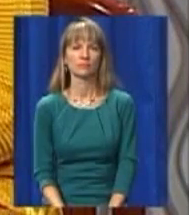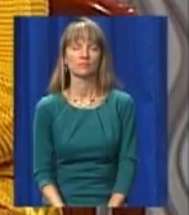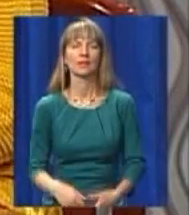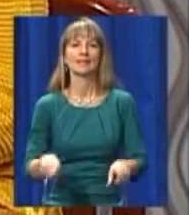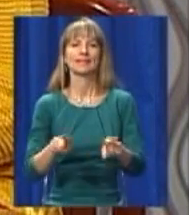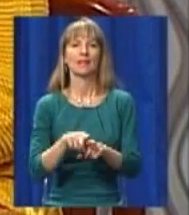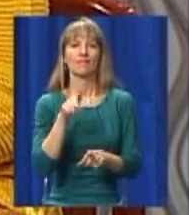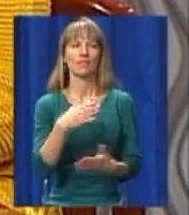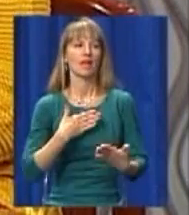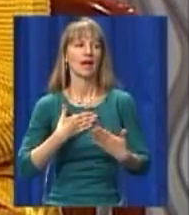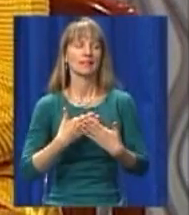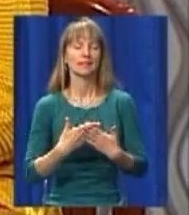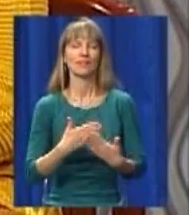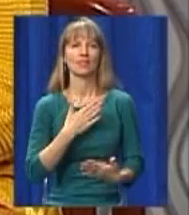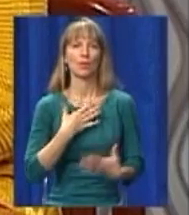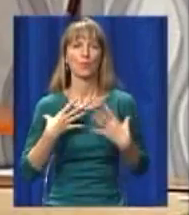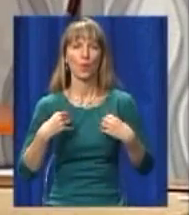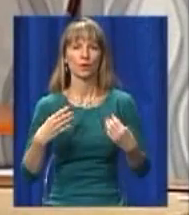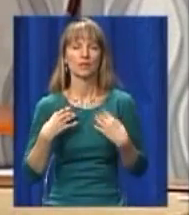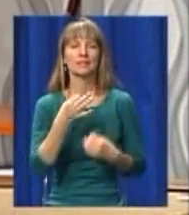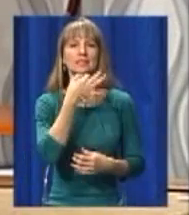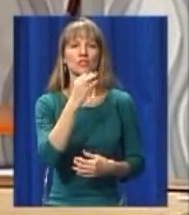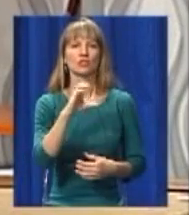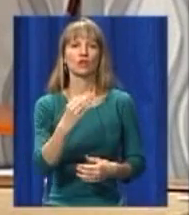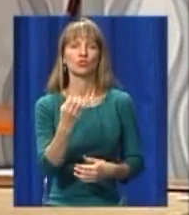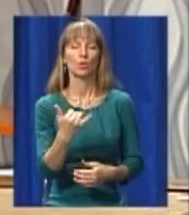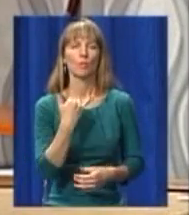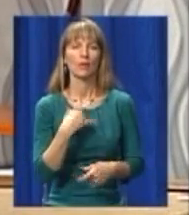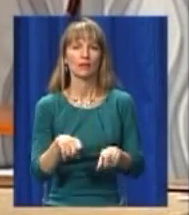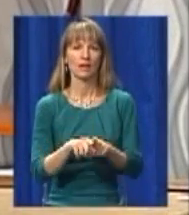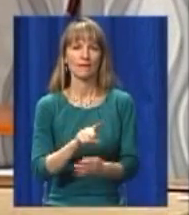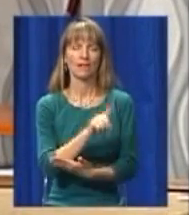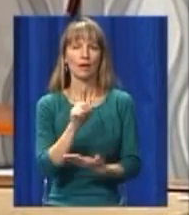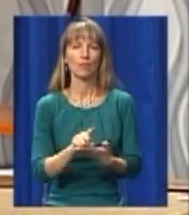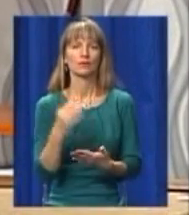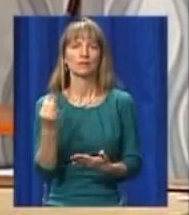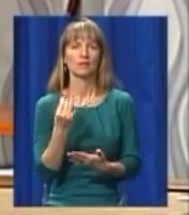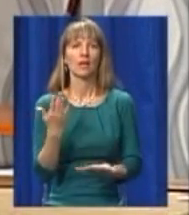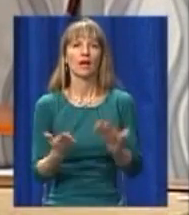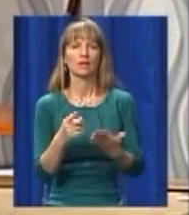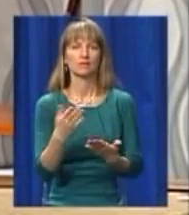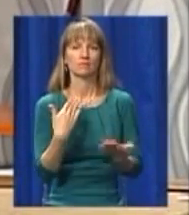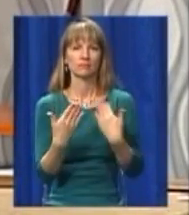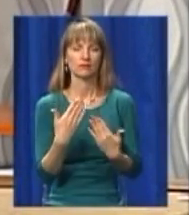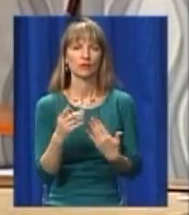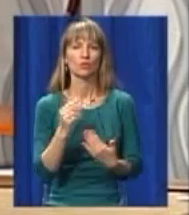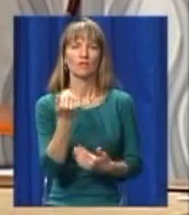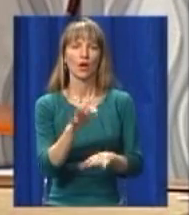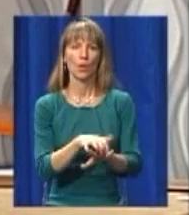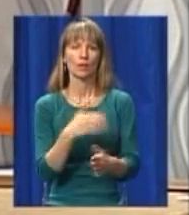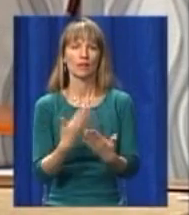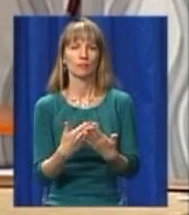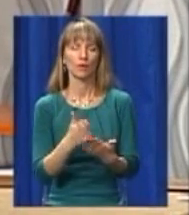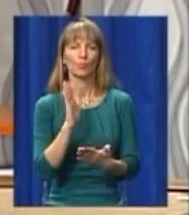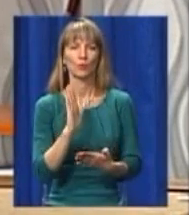От такі вони активні наші пухнастики. А скажи, Саша, у мене така, от таке питання цікаве. Як ти ставишся до того, що твій котик,